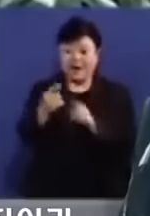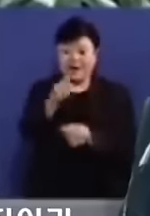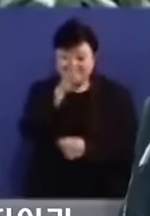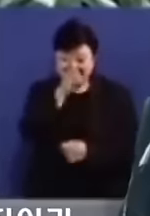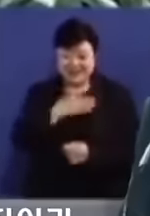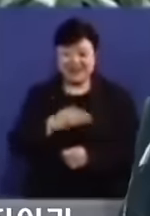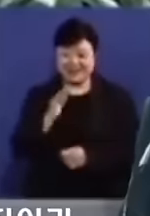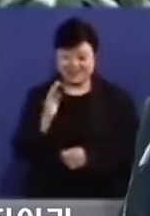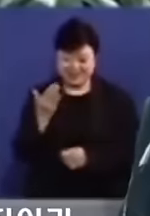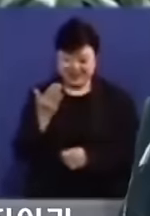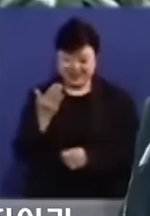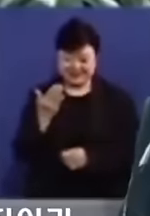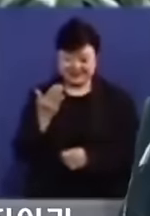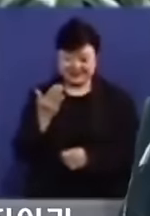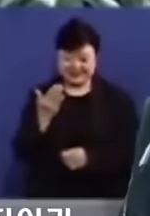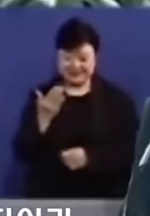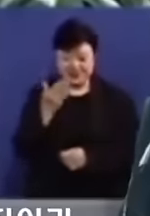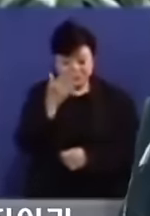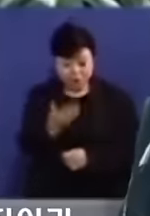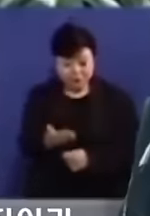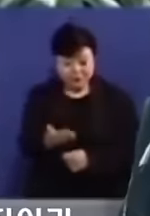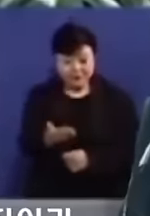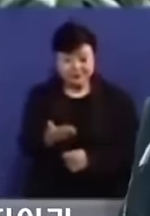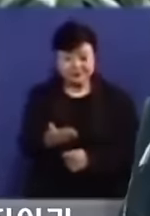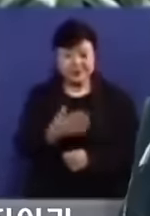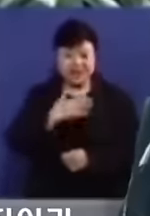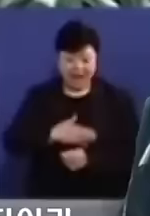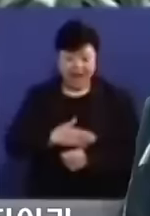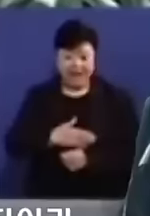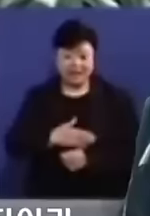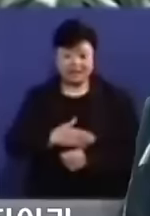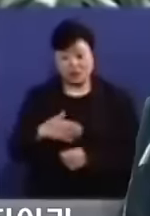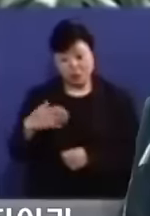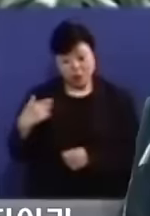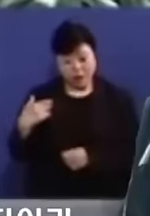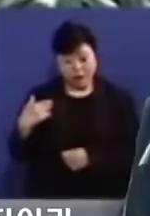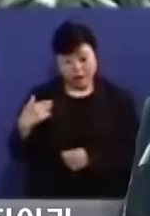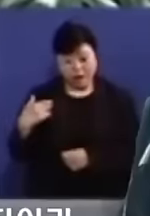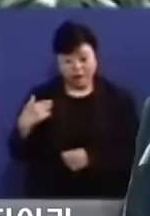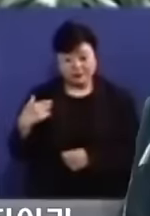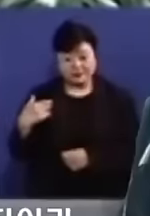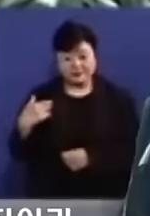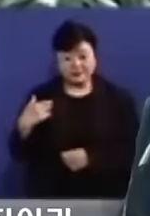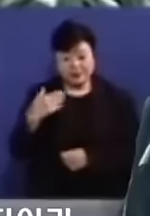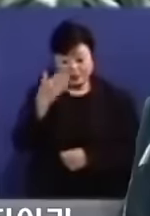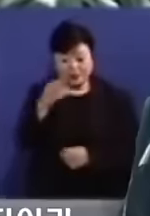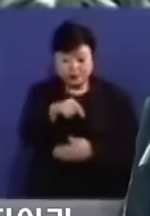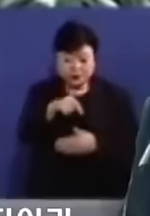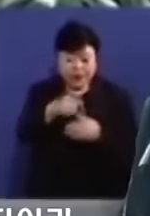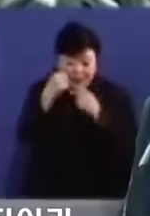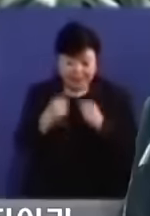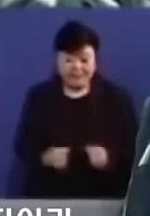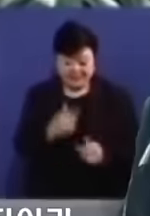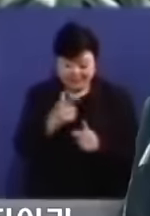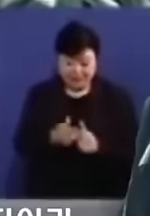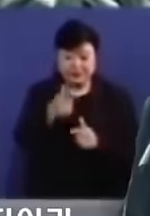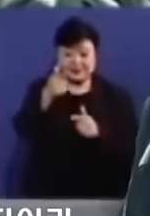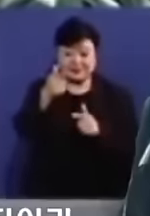것을 알아야 되는 것입니다. 여러분 알든지 모르든지 여러분 속에 계신